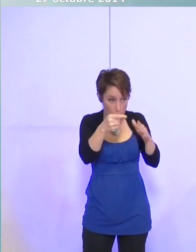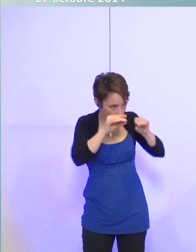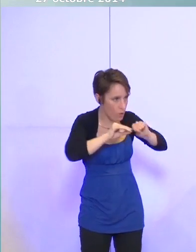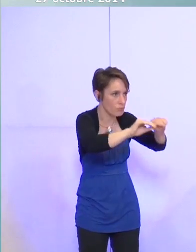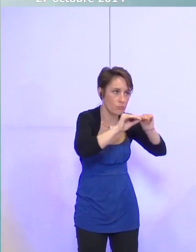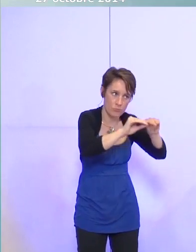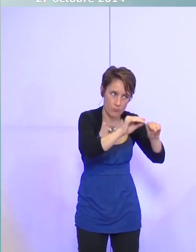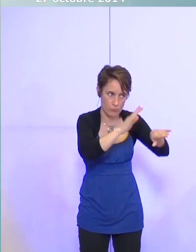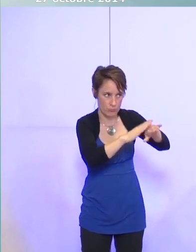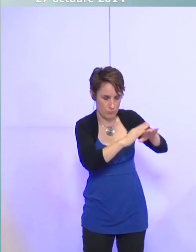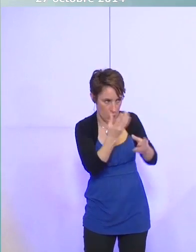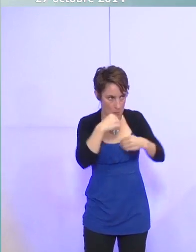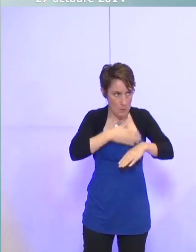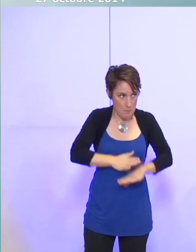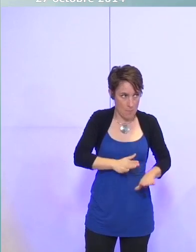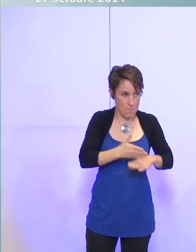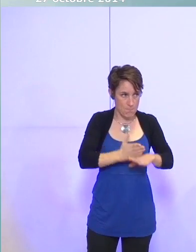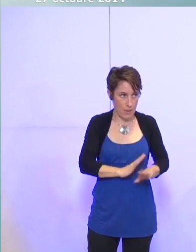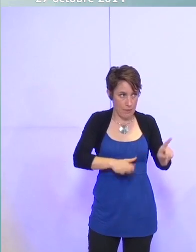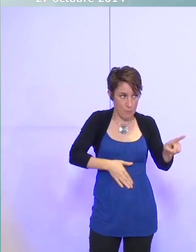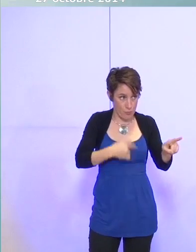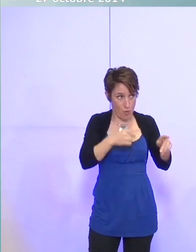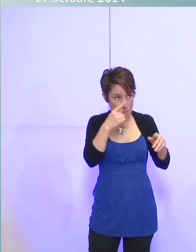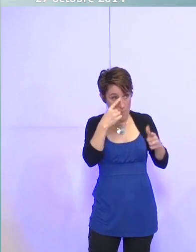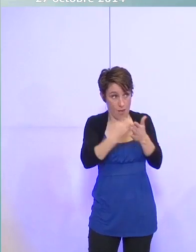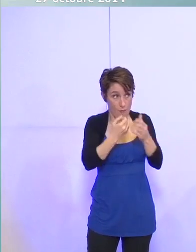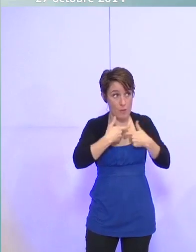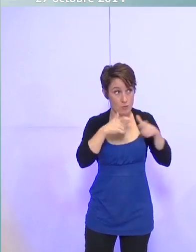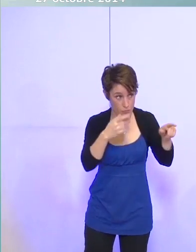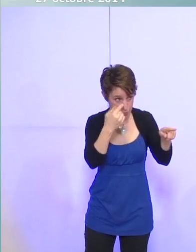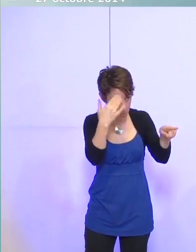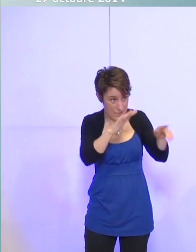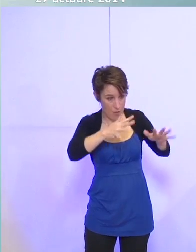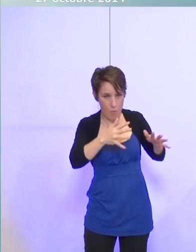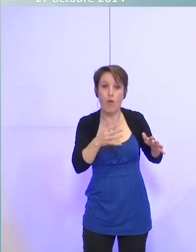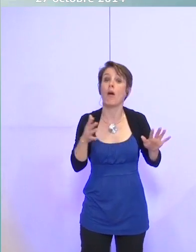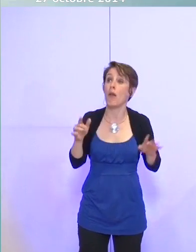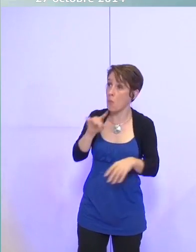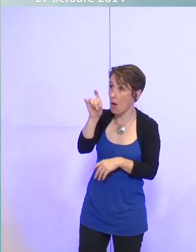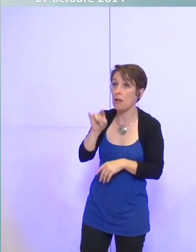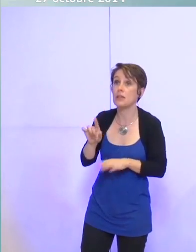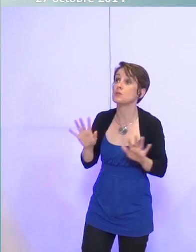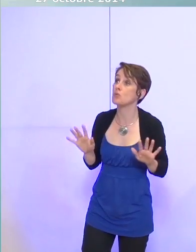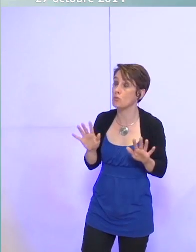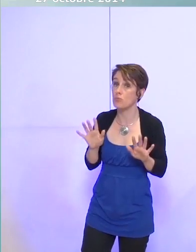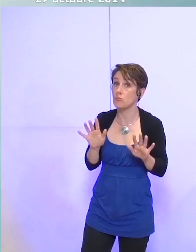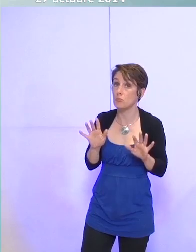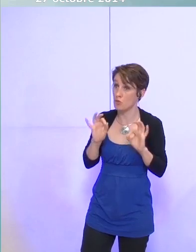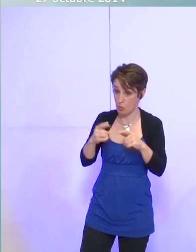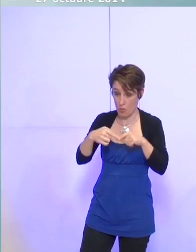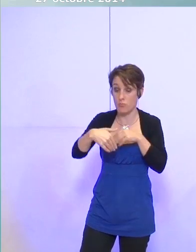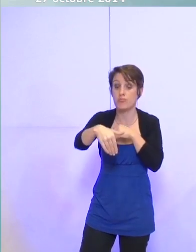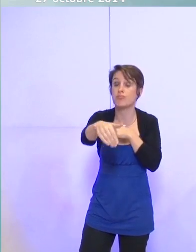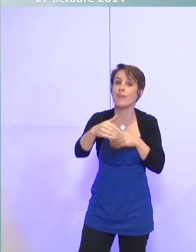ouverte. Simple question ce soir, est-ce déjà prévu ? Est-ce que c'est quelque chose qui vient, si vous me permettez la formule, en deuxième étage de la fusée, au